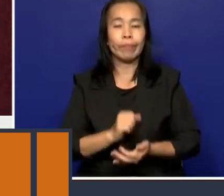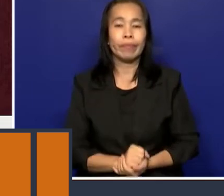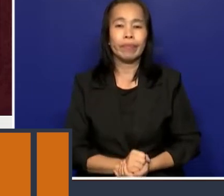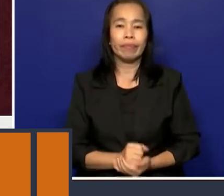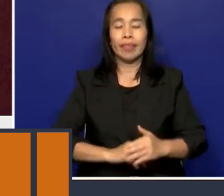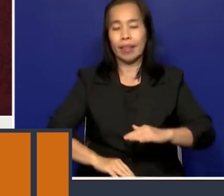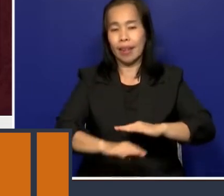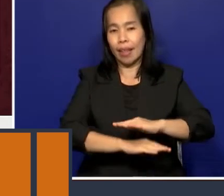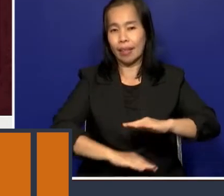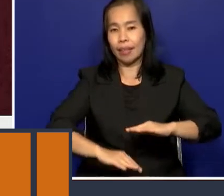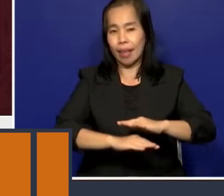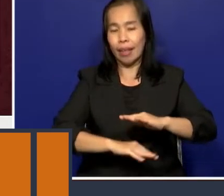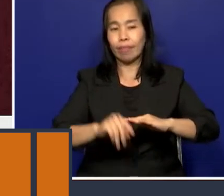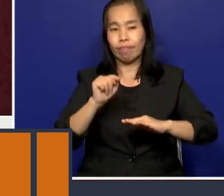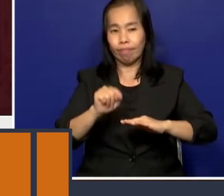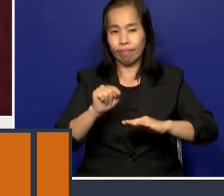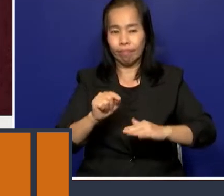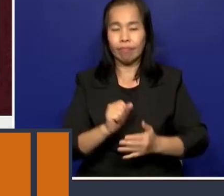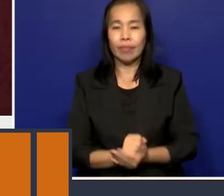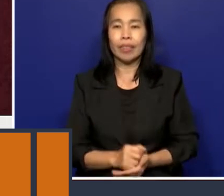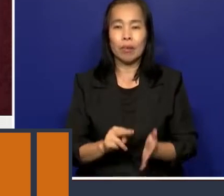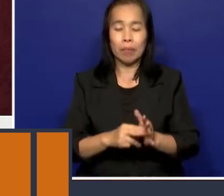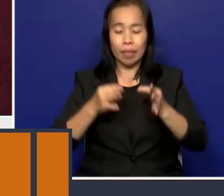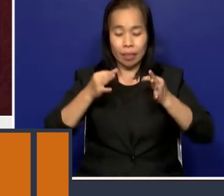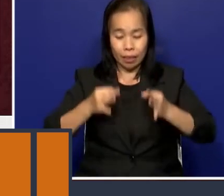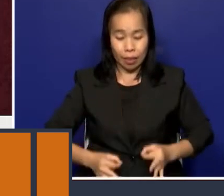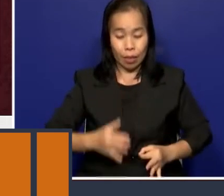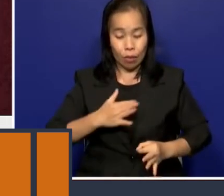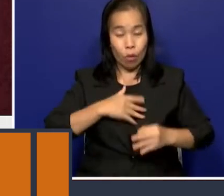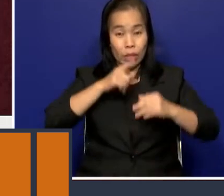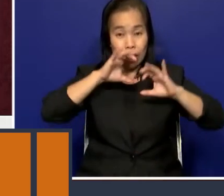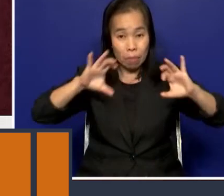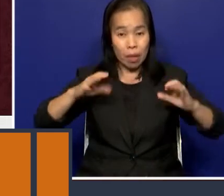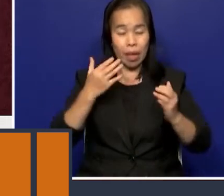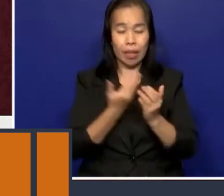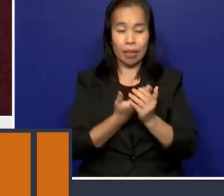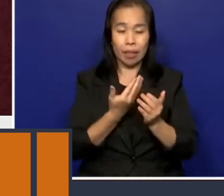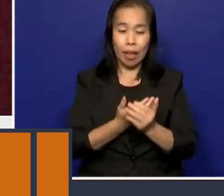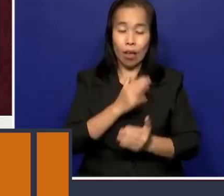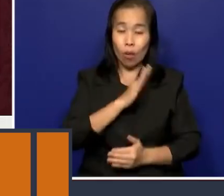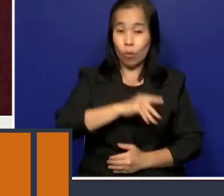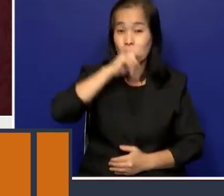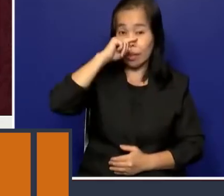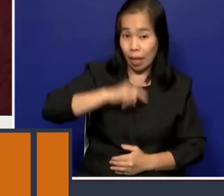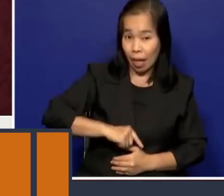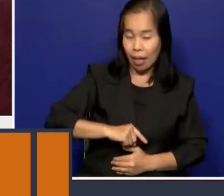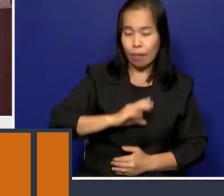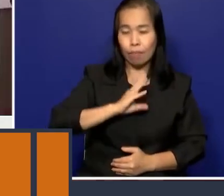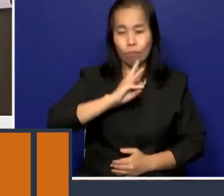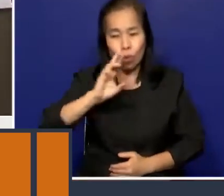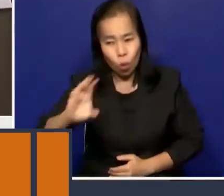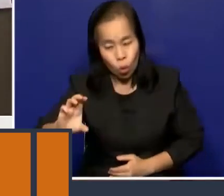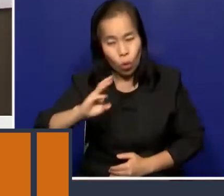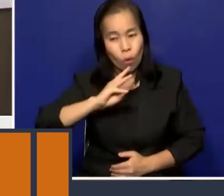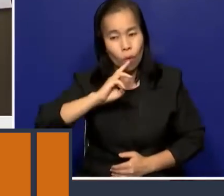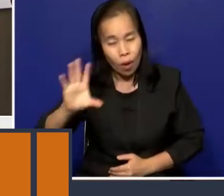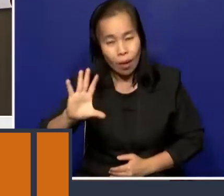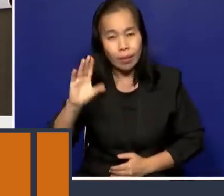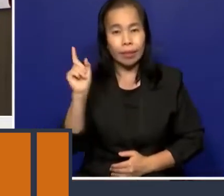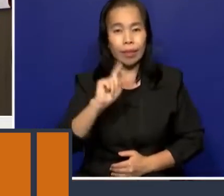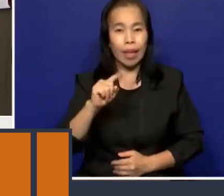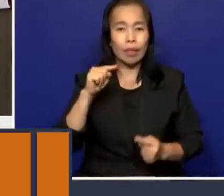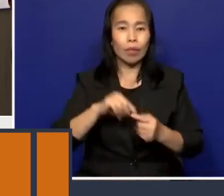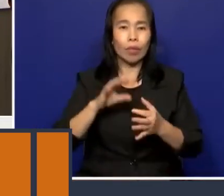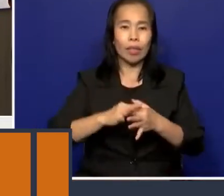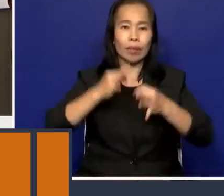เปหกฐานครบทานบนทานว่าการตดสินใจของรฐบาในการนำเอาเงินภาสีของปยาชนไปสนัสนุหรอไม่สนัสนุนนั้นมีผลต่อก